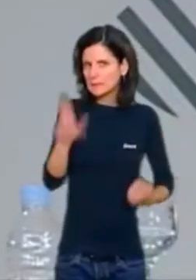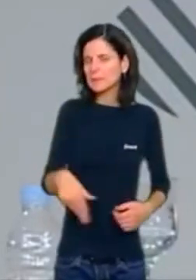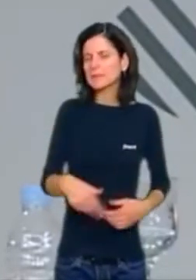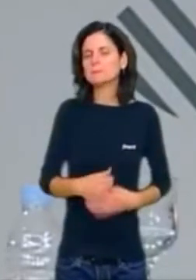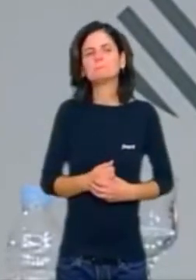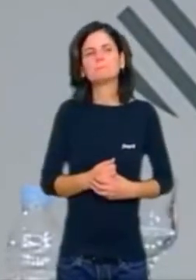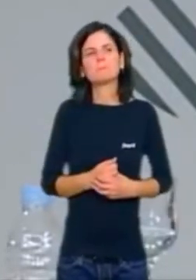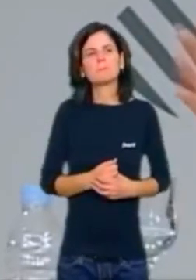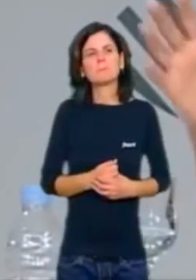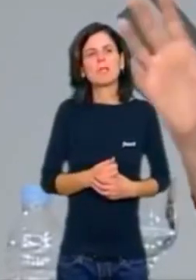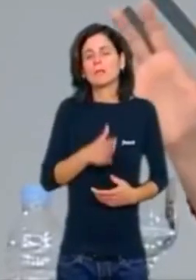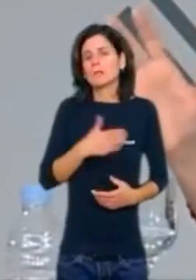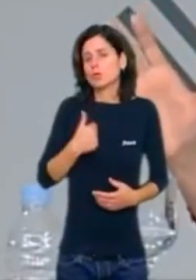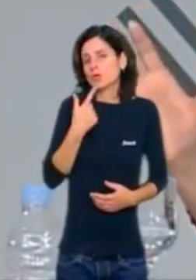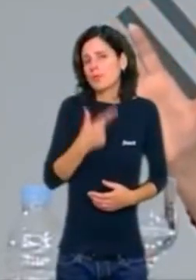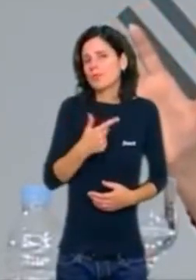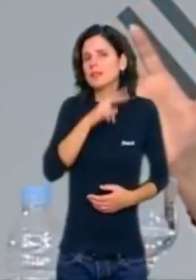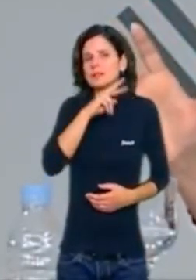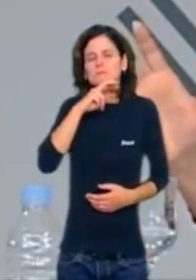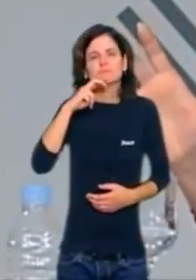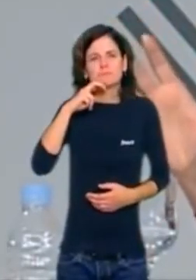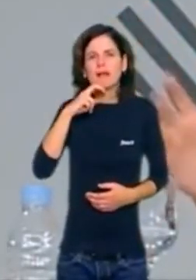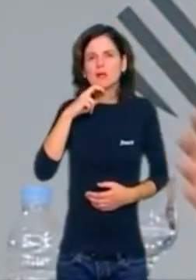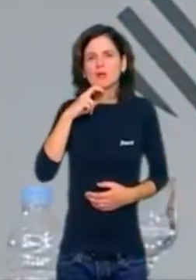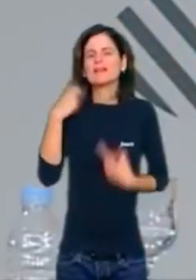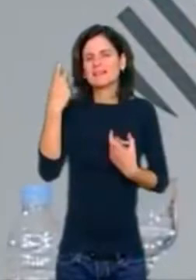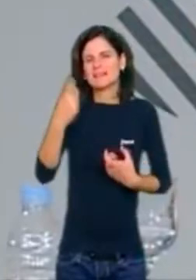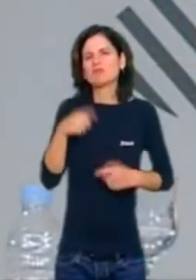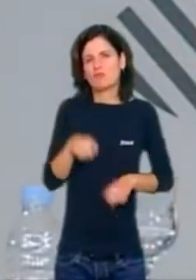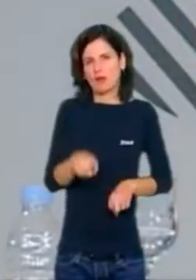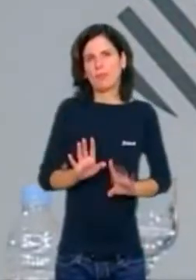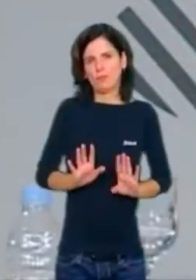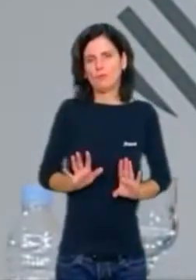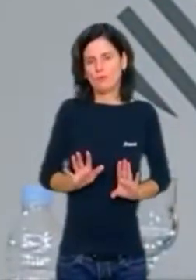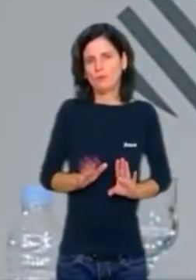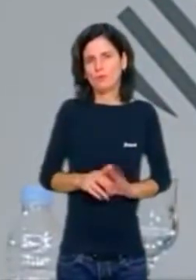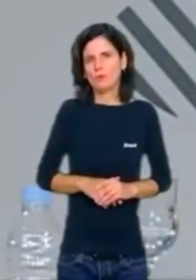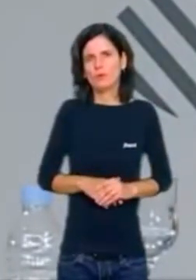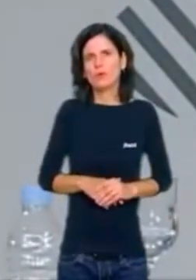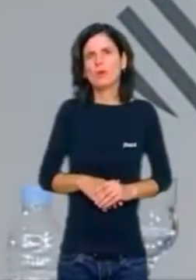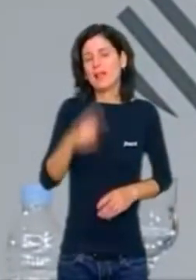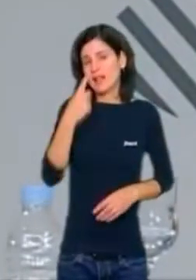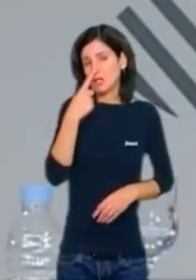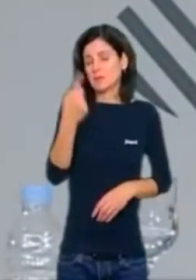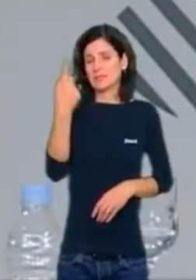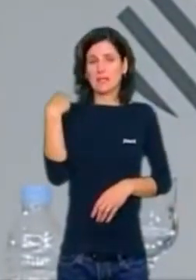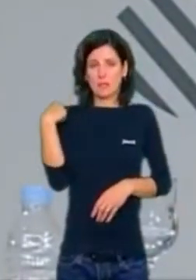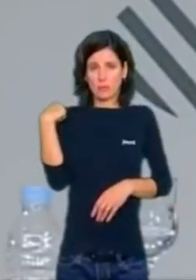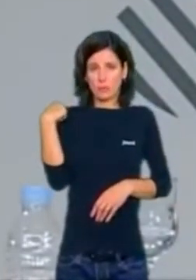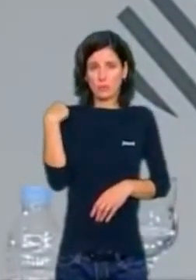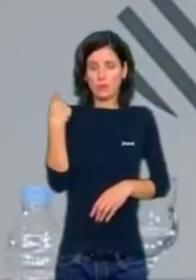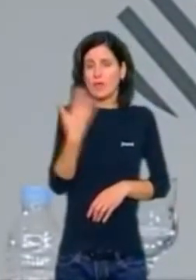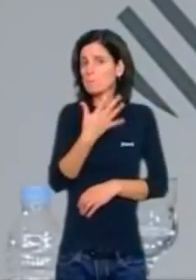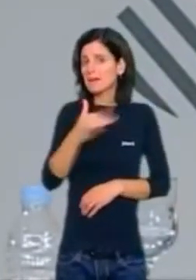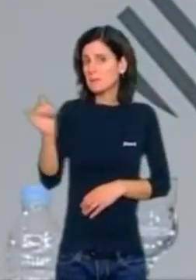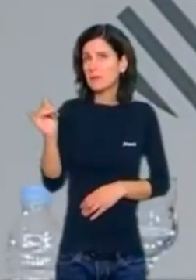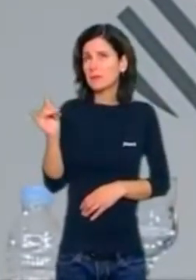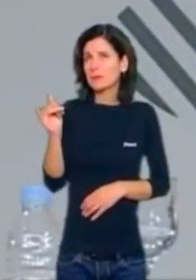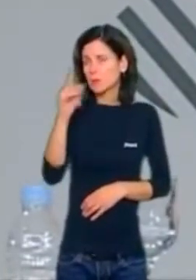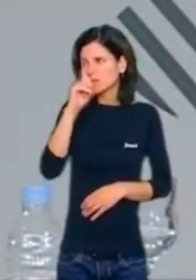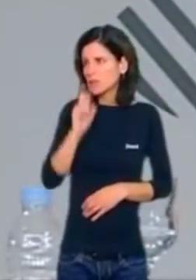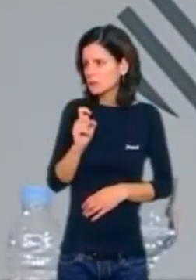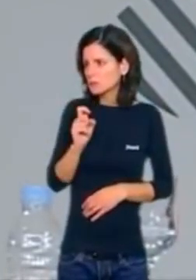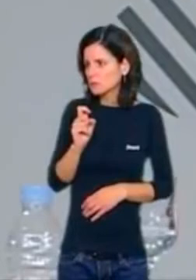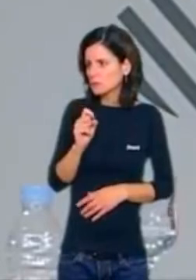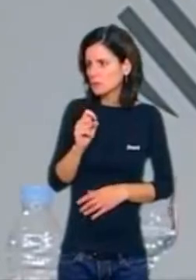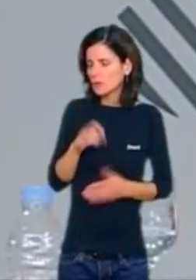I per tant, jo sí que vull posar en valor aquest esforç. I l'any passat, per primera volta l'any passat, on guanya, ara no me'n